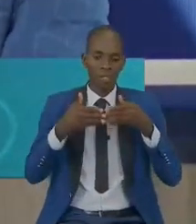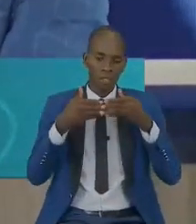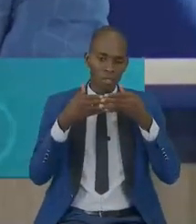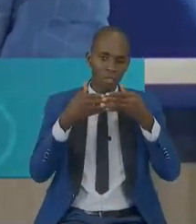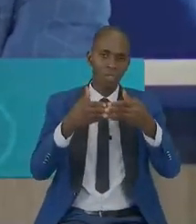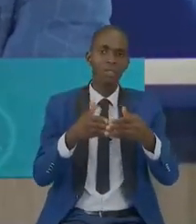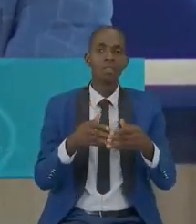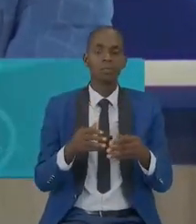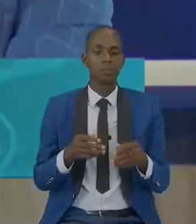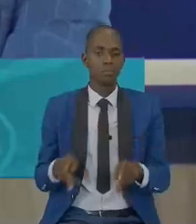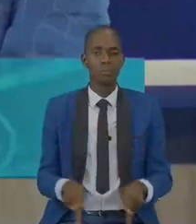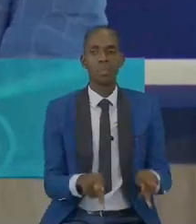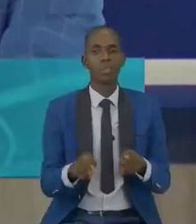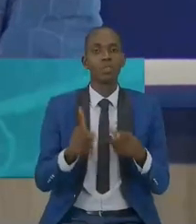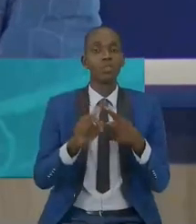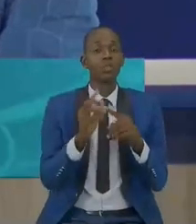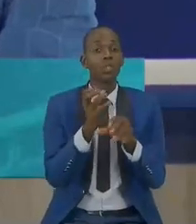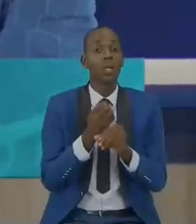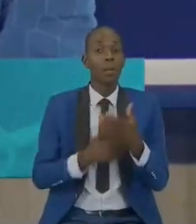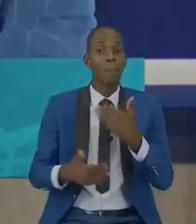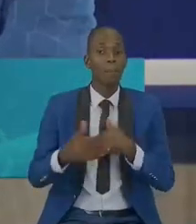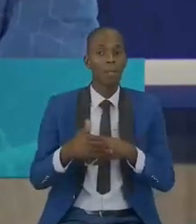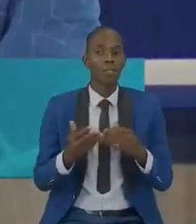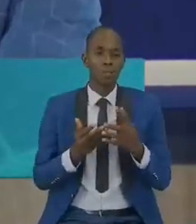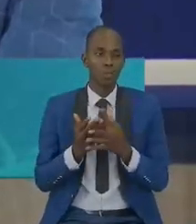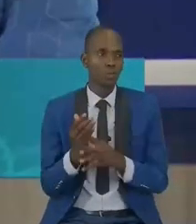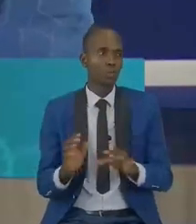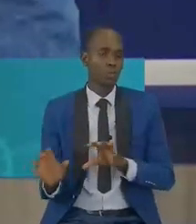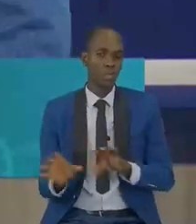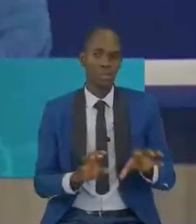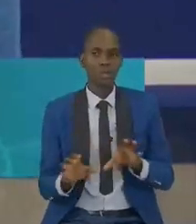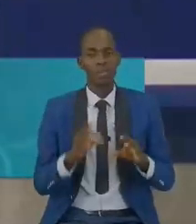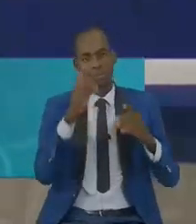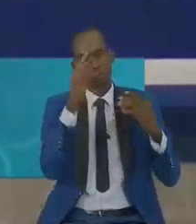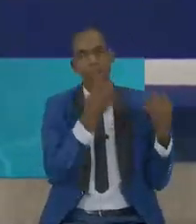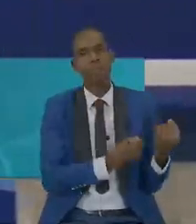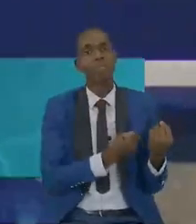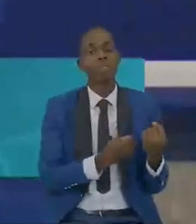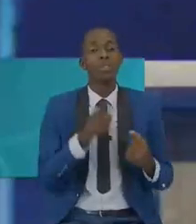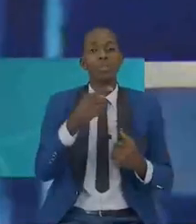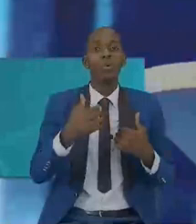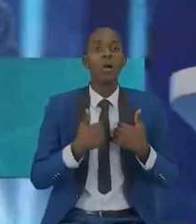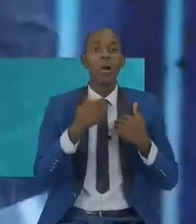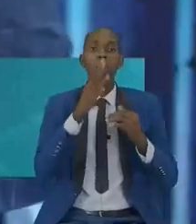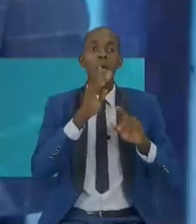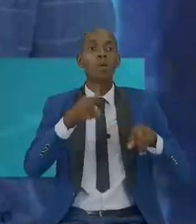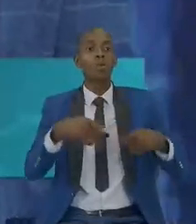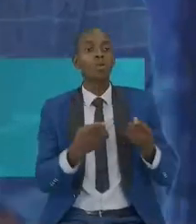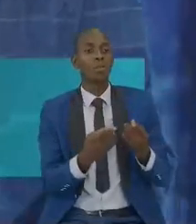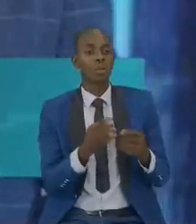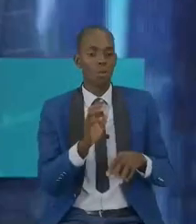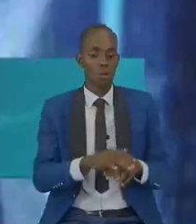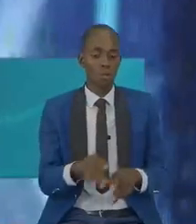active. La voie guidée à la guérison à travers la foi